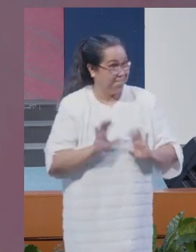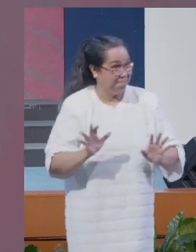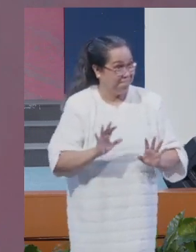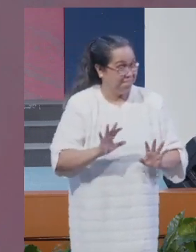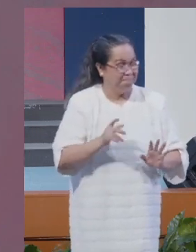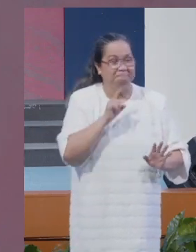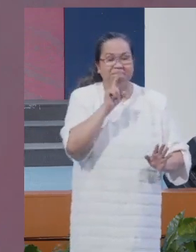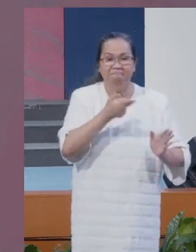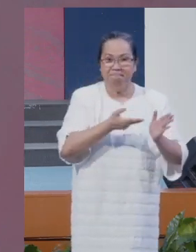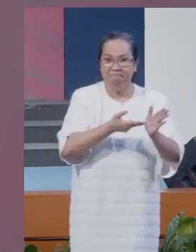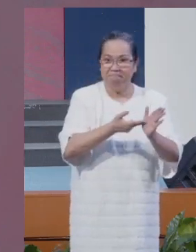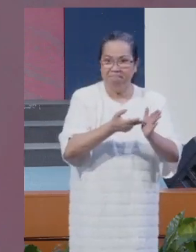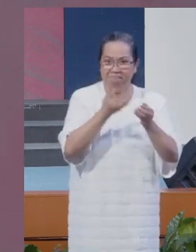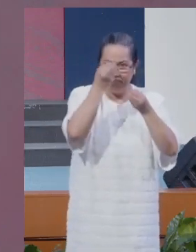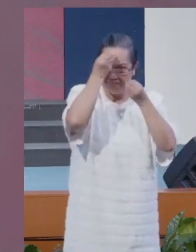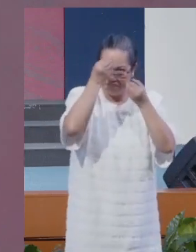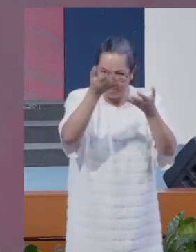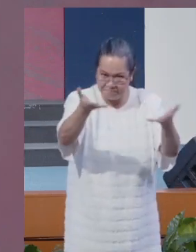tahasan,